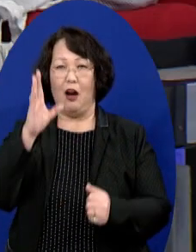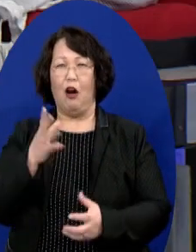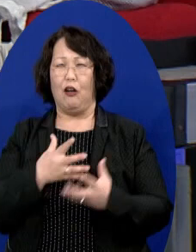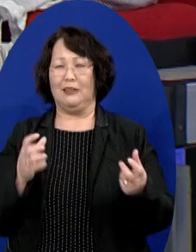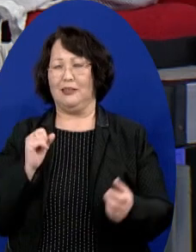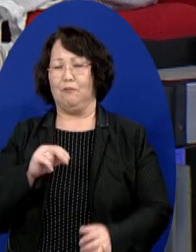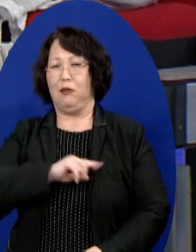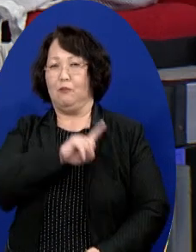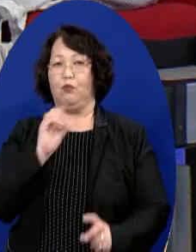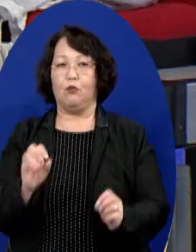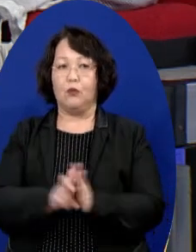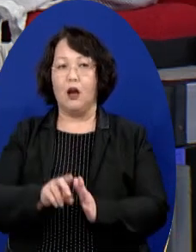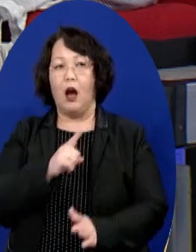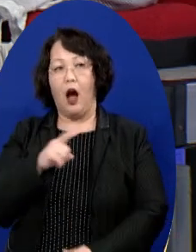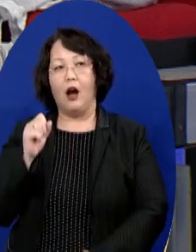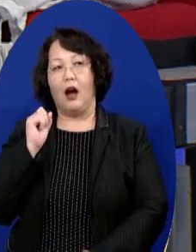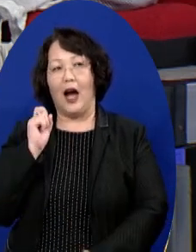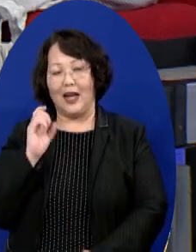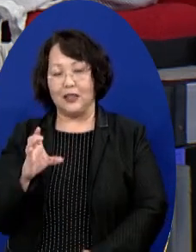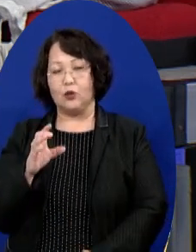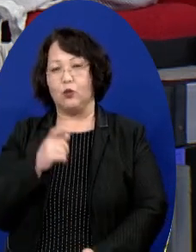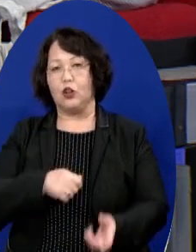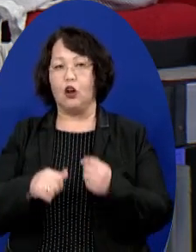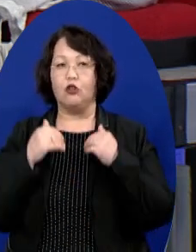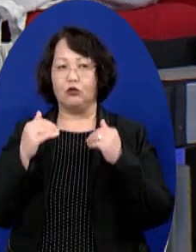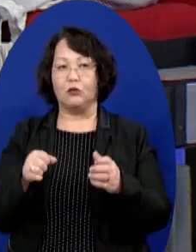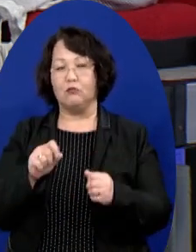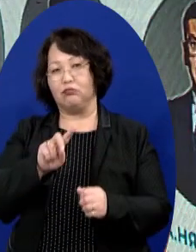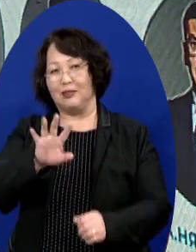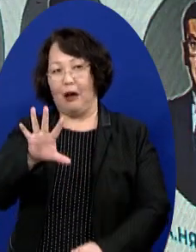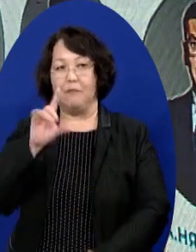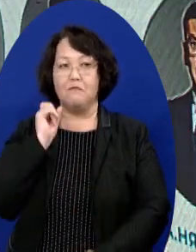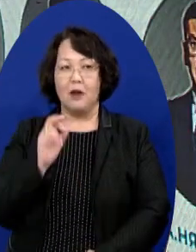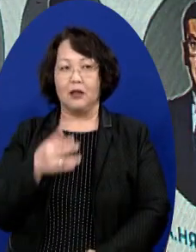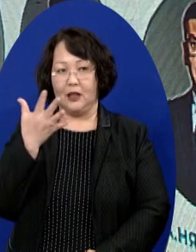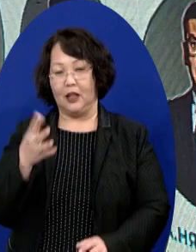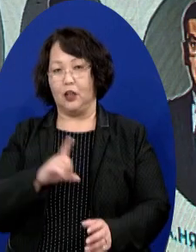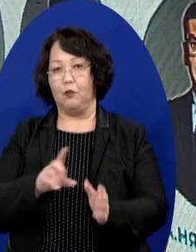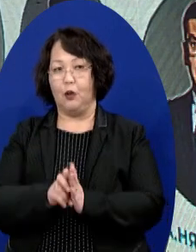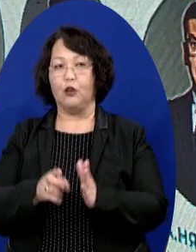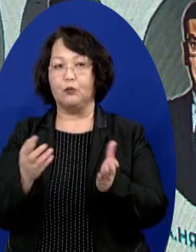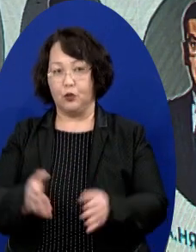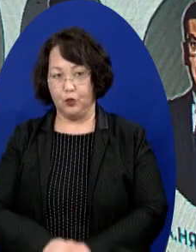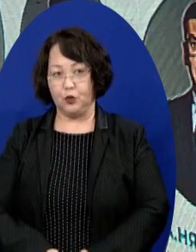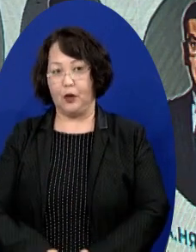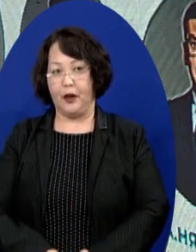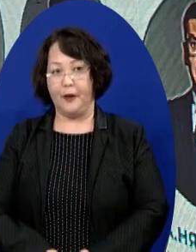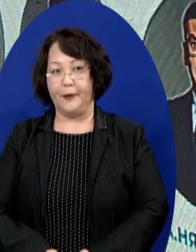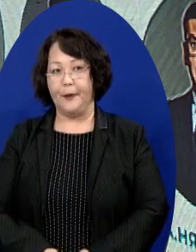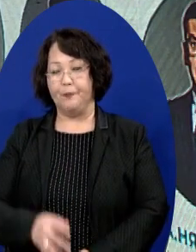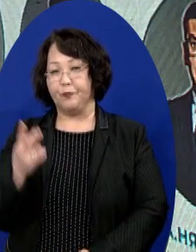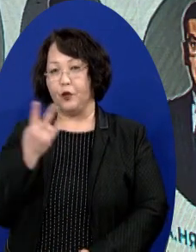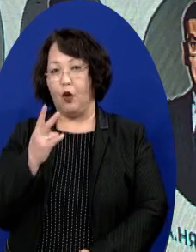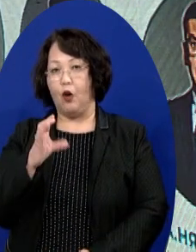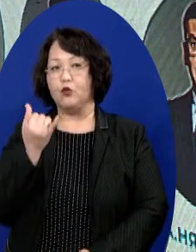хас, голомт, төрийн болон худалдаа хөшлийн гэсэн системийн 5 банк танд олоход бэлэн болсон байна. Дашрамт дуулгахад ногоон сум